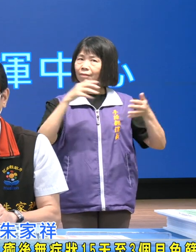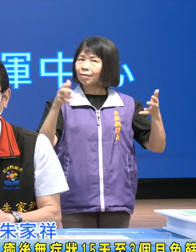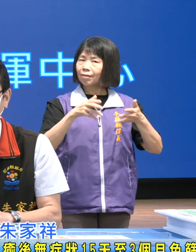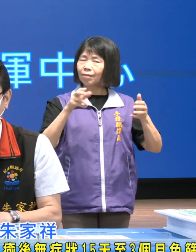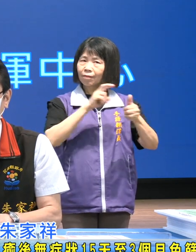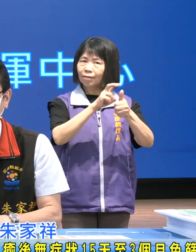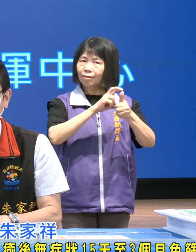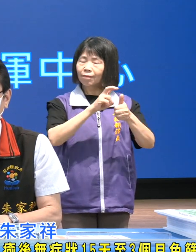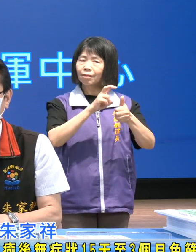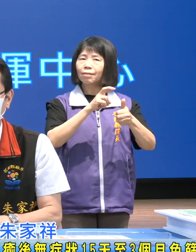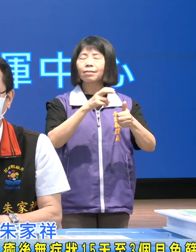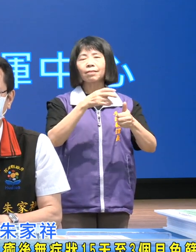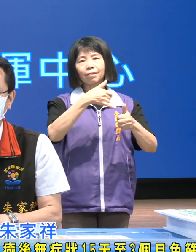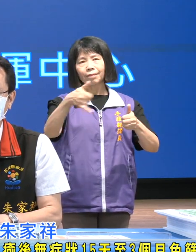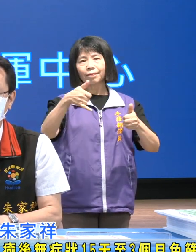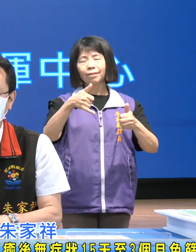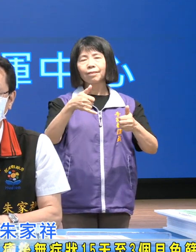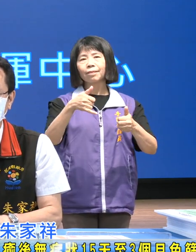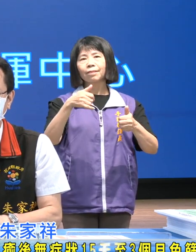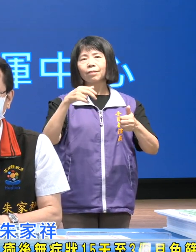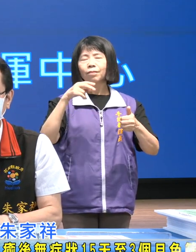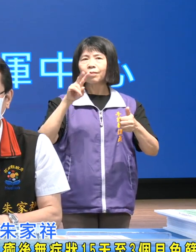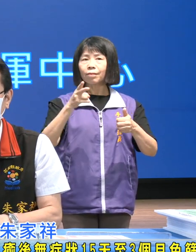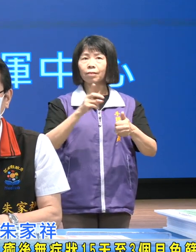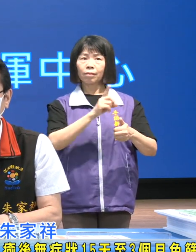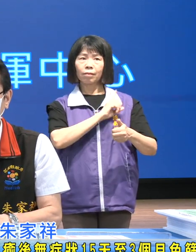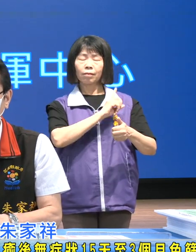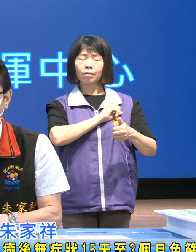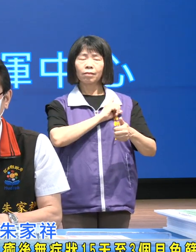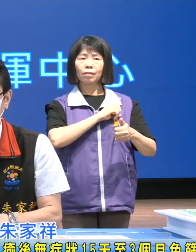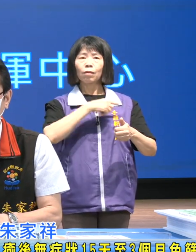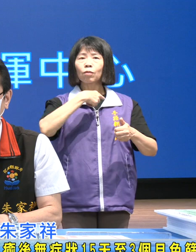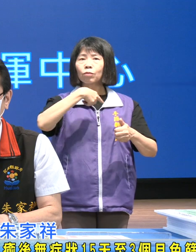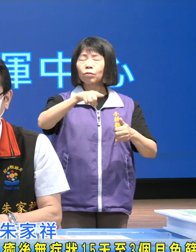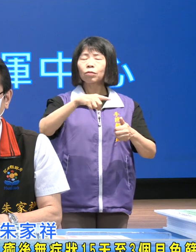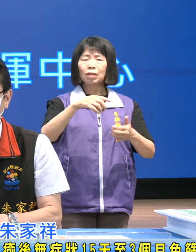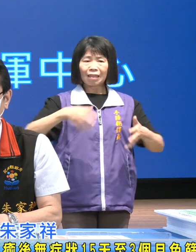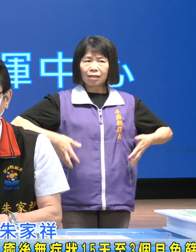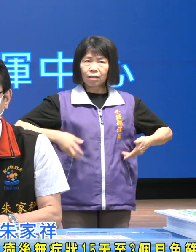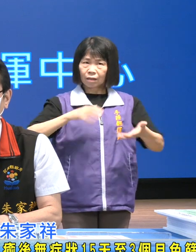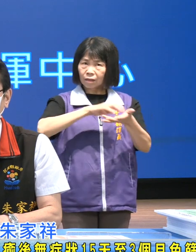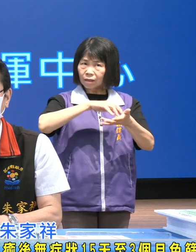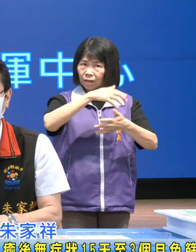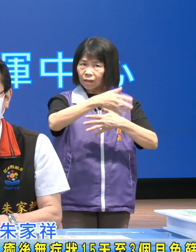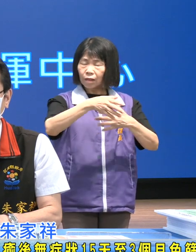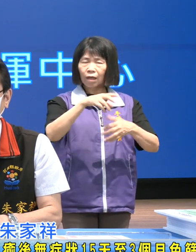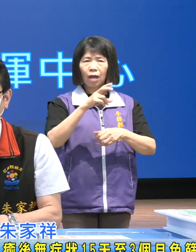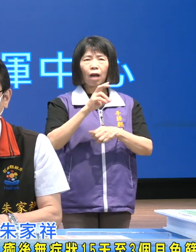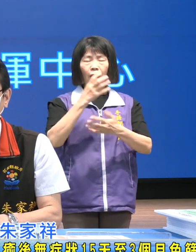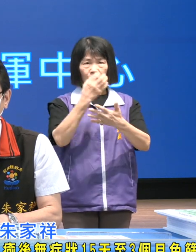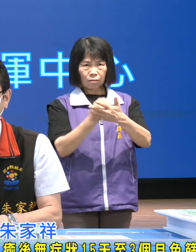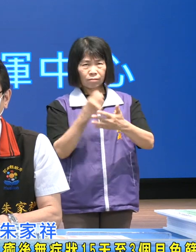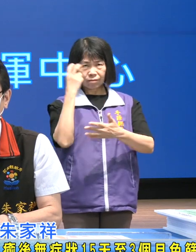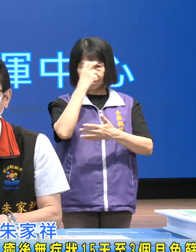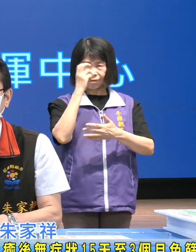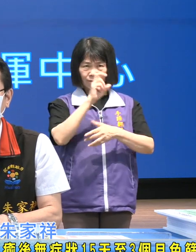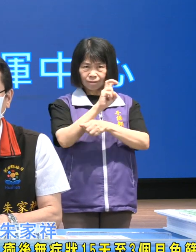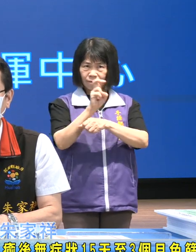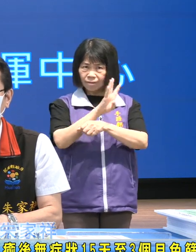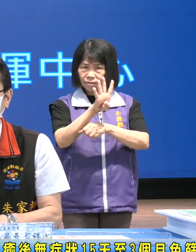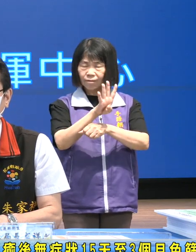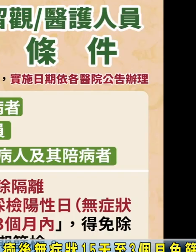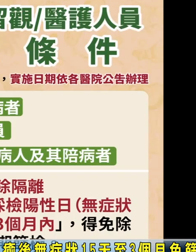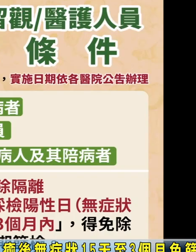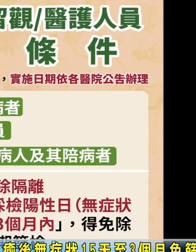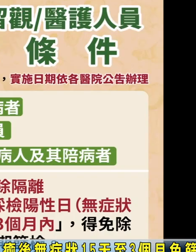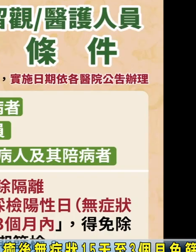身是采检者，啊，或是你到医院急诊要留观24小时以上的病人，或是他的陪病者，